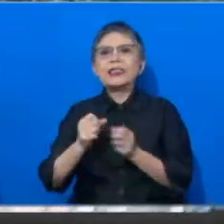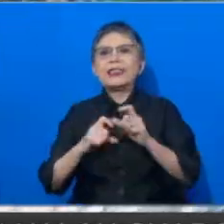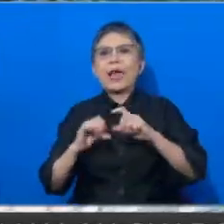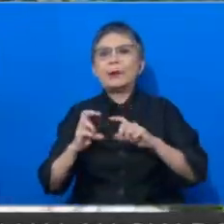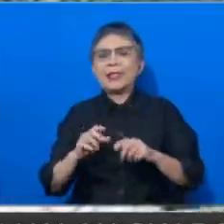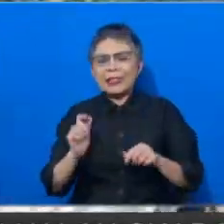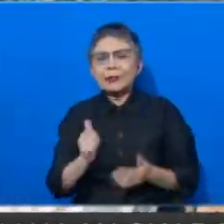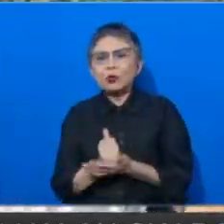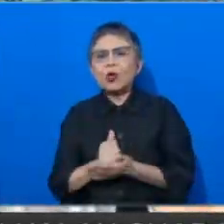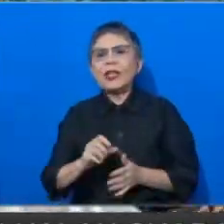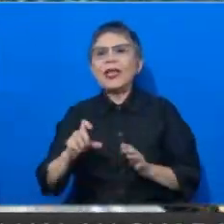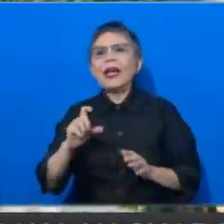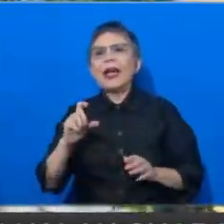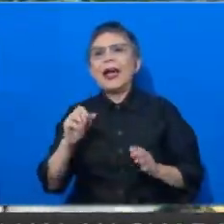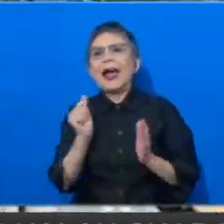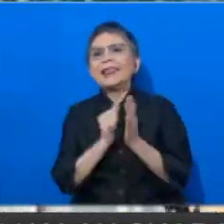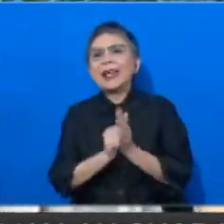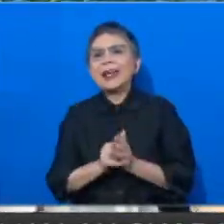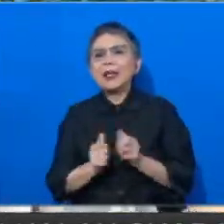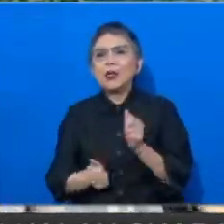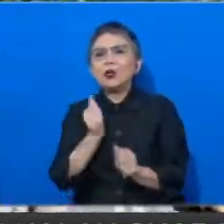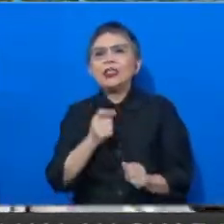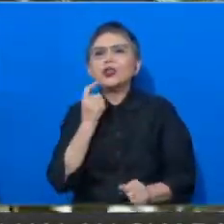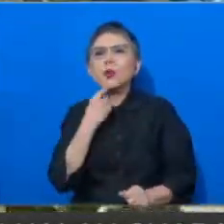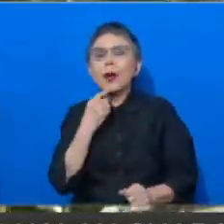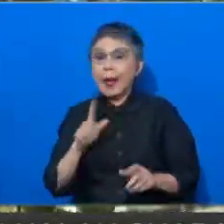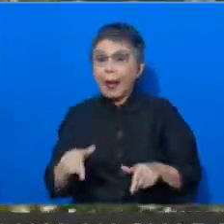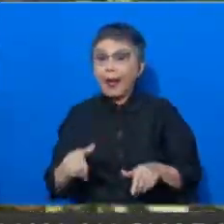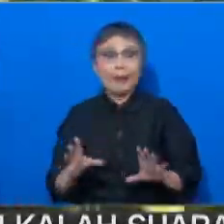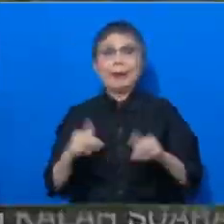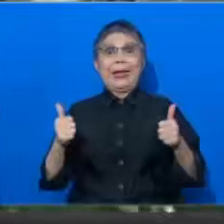uji coba. Tapi ternyata kan berhasil ini.